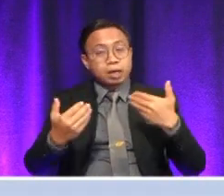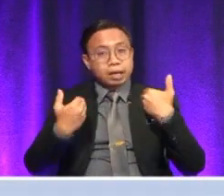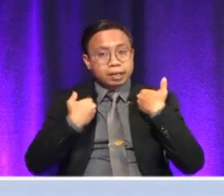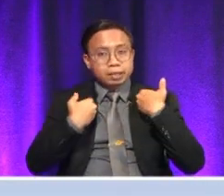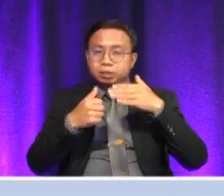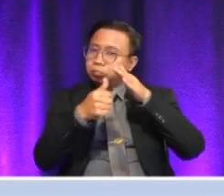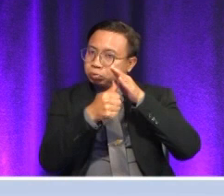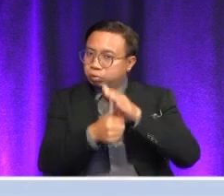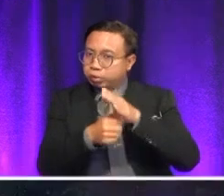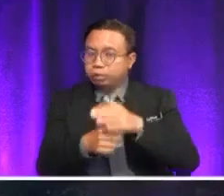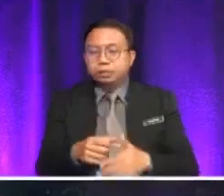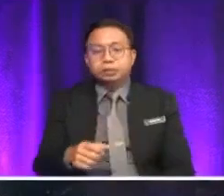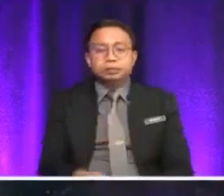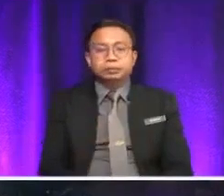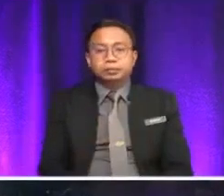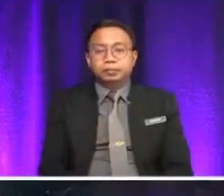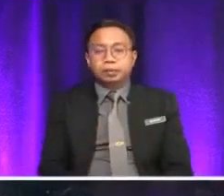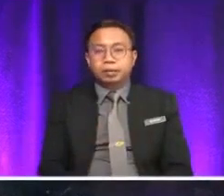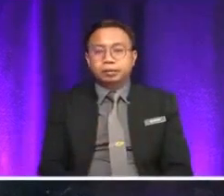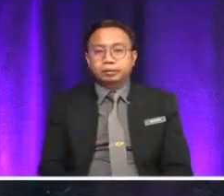cantik okey. Alhamdulillah.